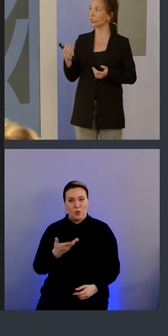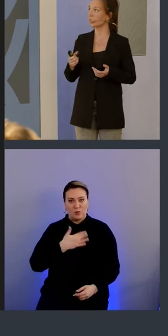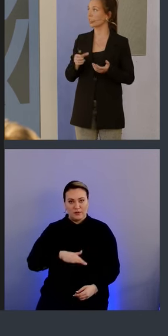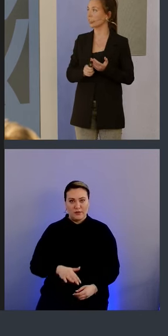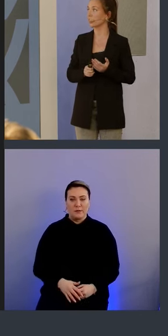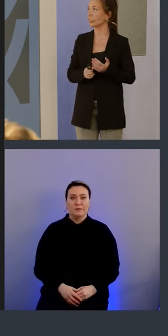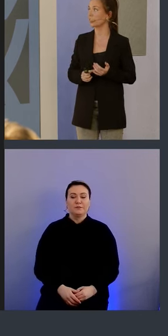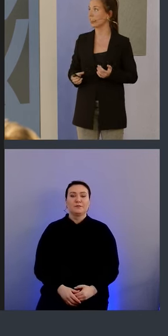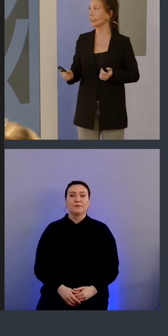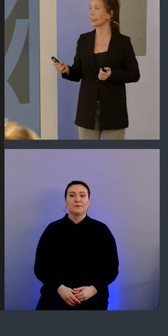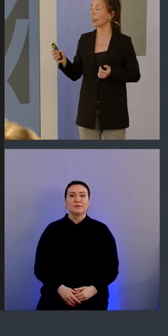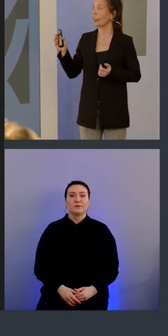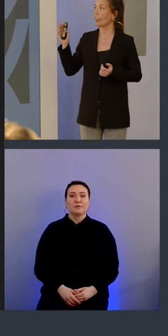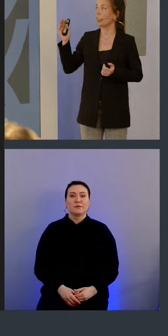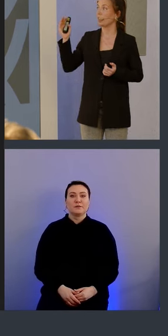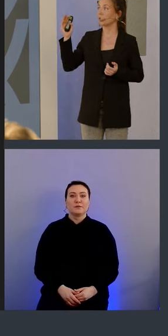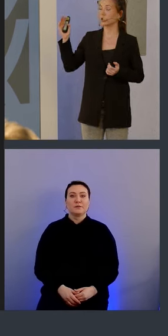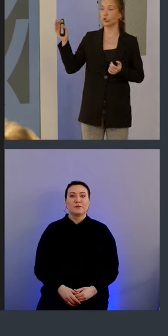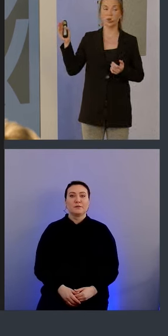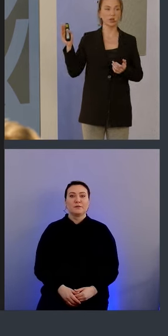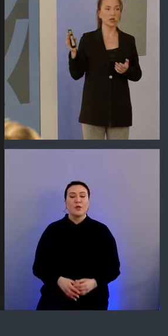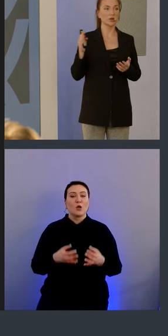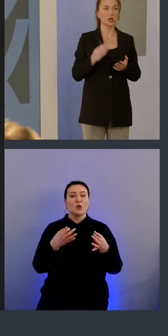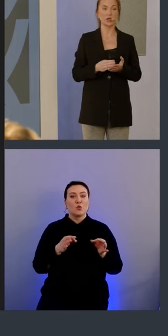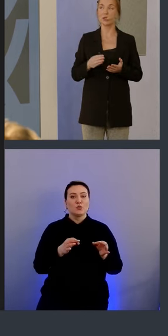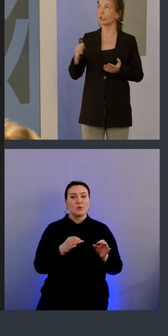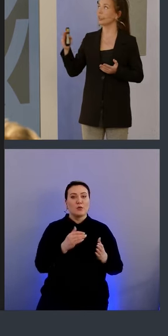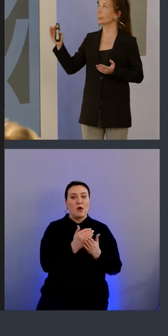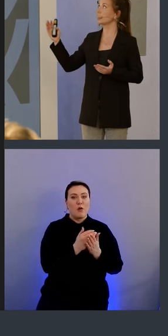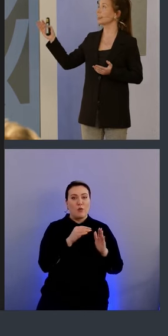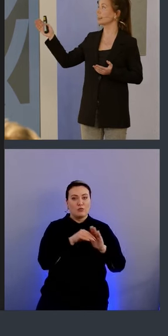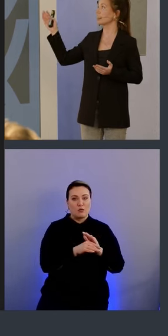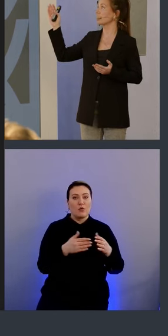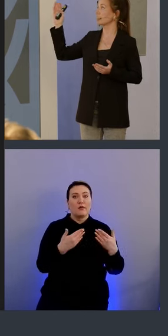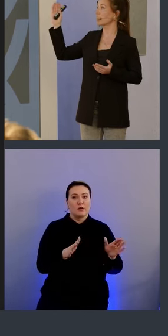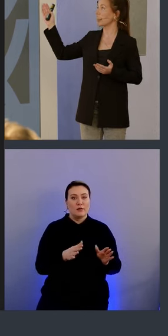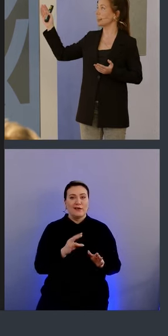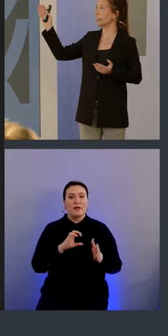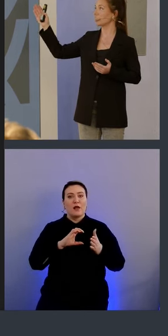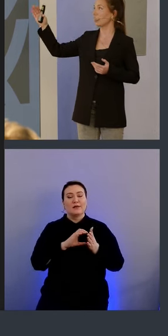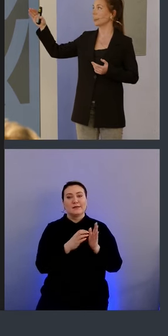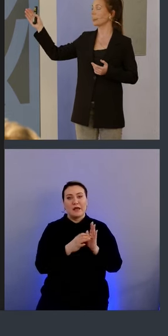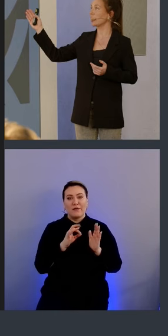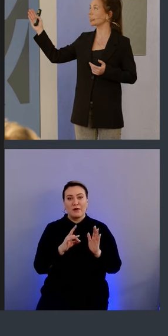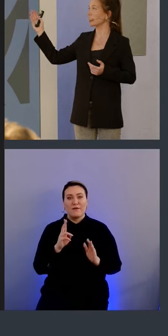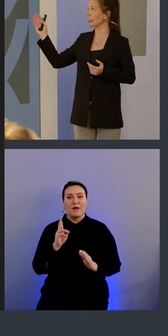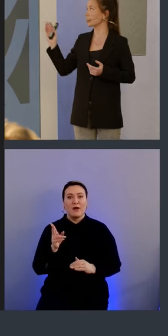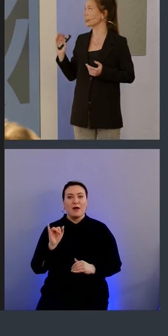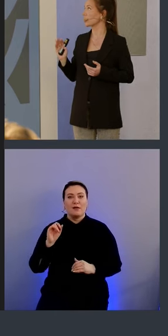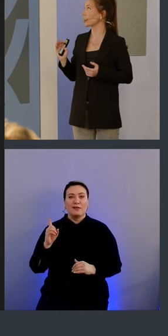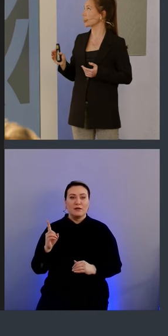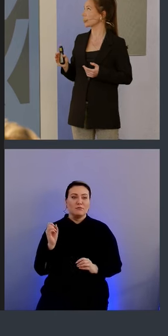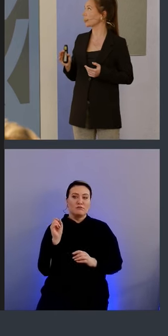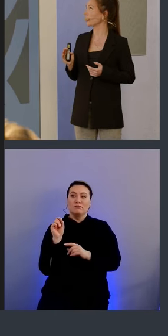сканирует лицо, прикладывает палец. Доступ к контейнеру открыт, и на сервер VK-ID отправляется запрос